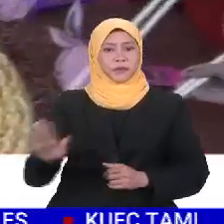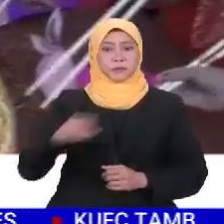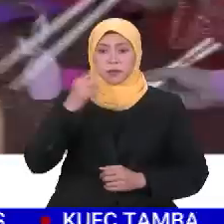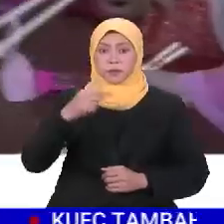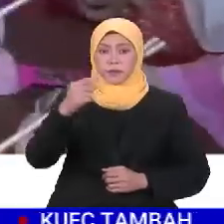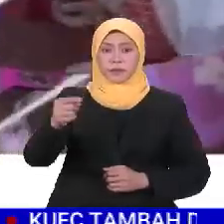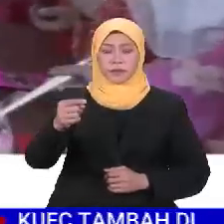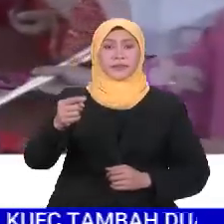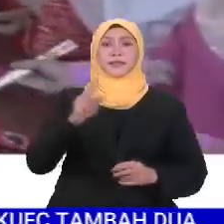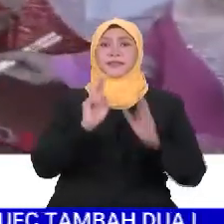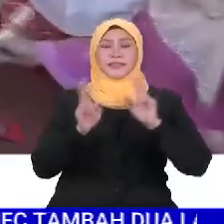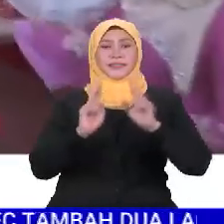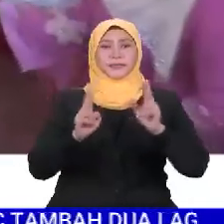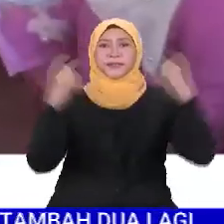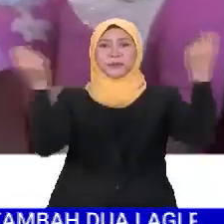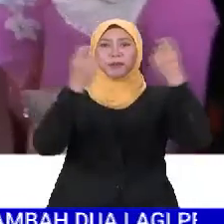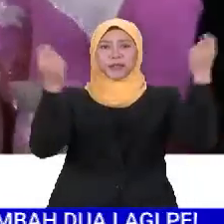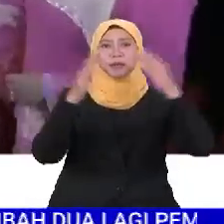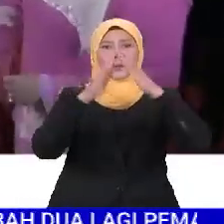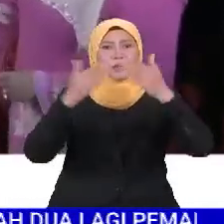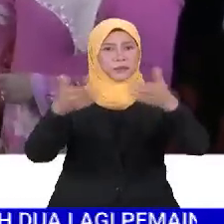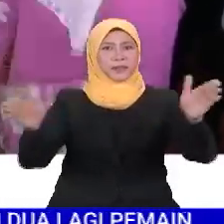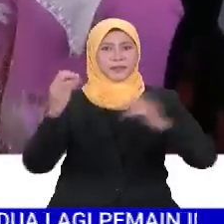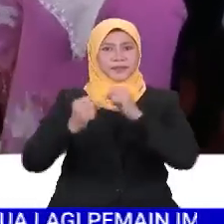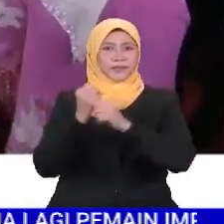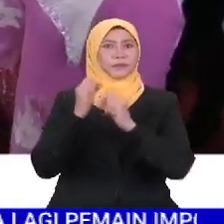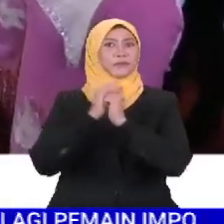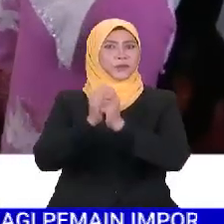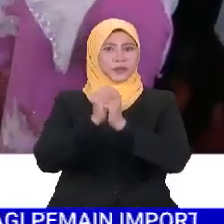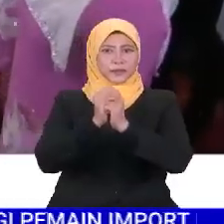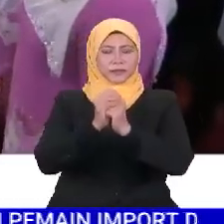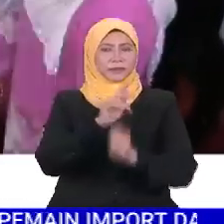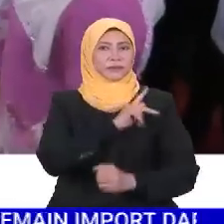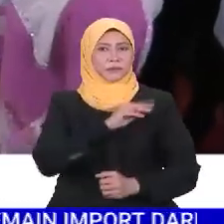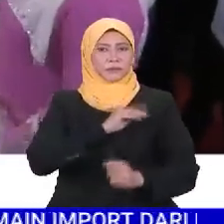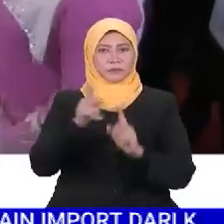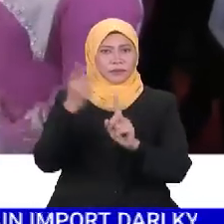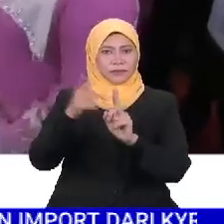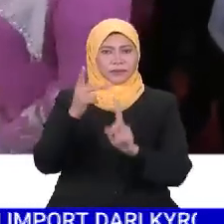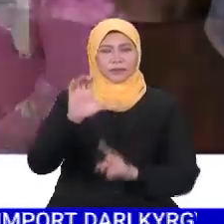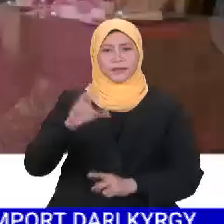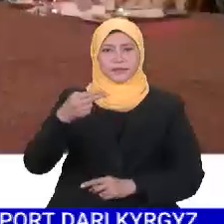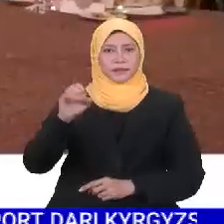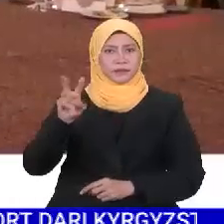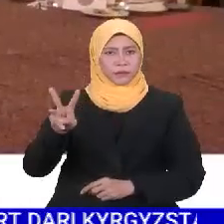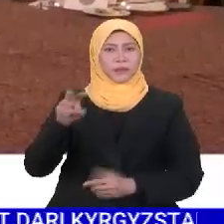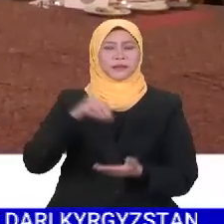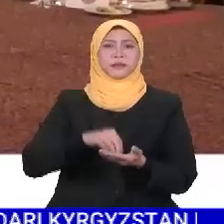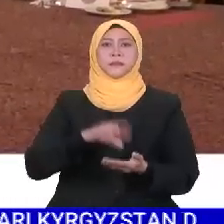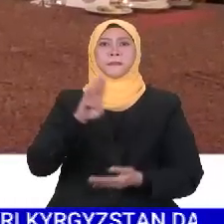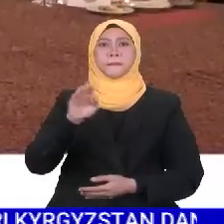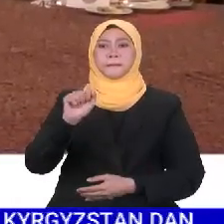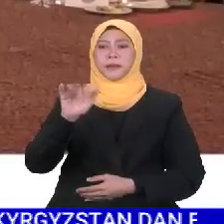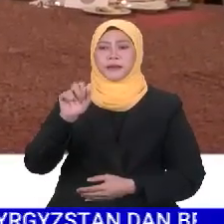Beliau berkata demikian ketika berucap pada sambutan Rumah Terbuka Tahun Baharu China, Ketua Menteri Pulau Pinang Chow Kon Yew di Bayan